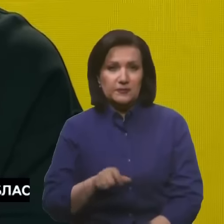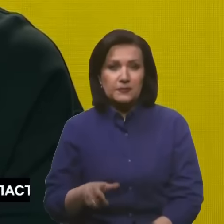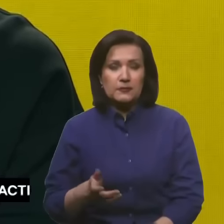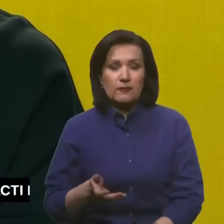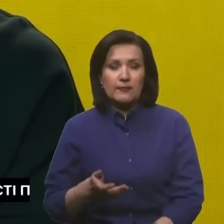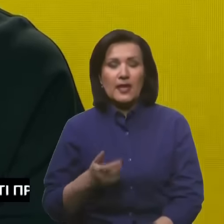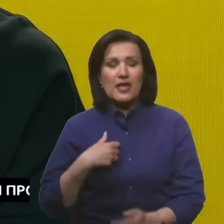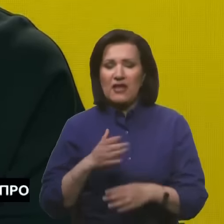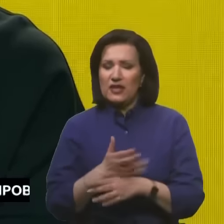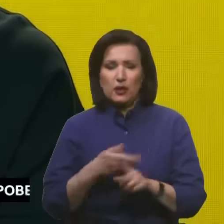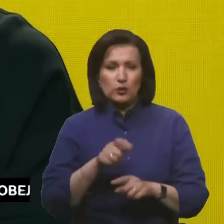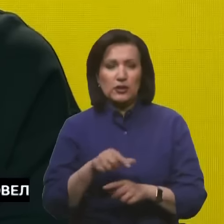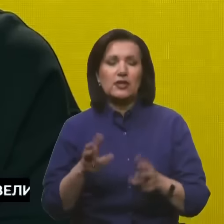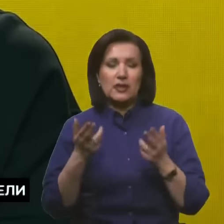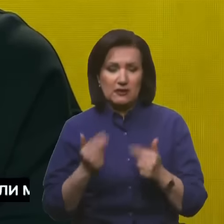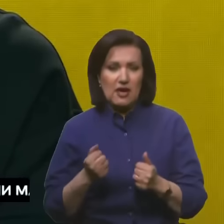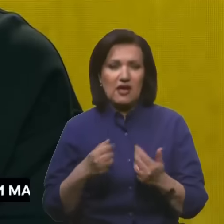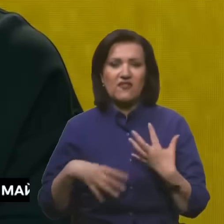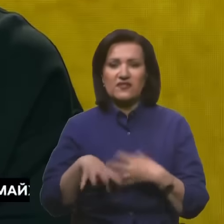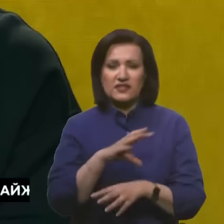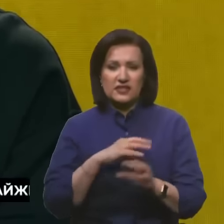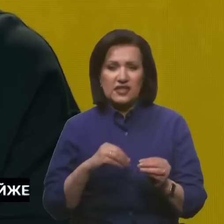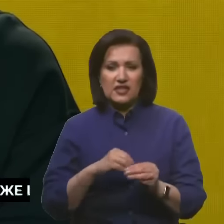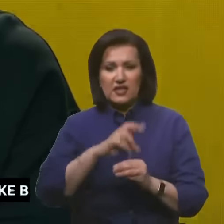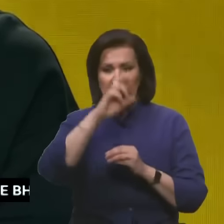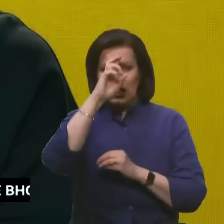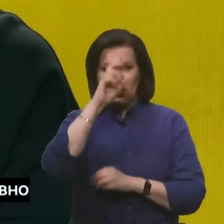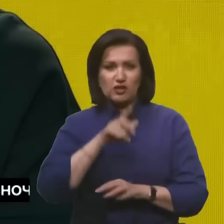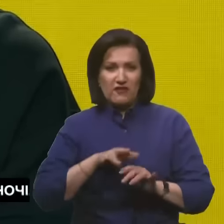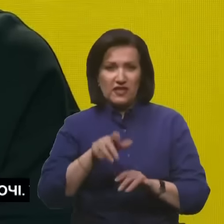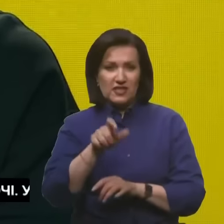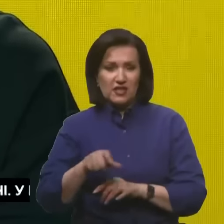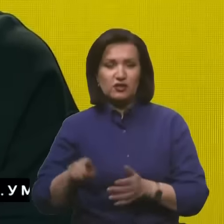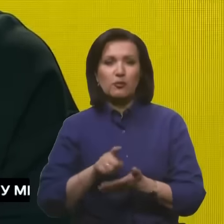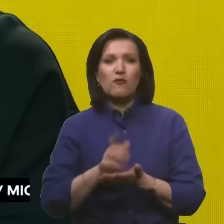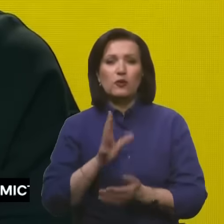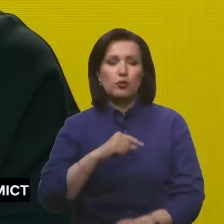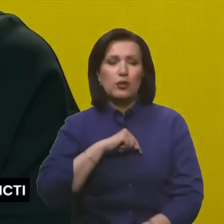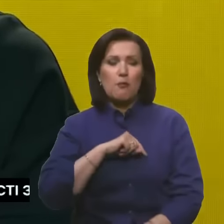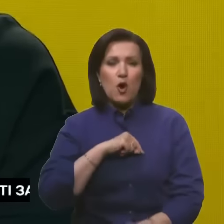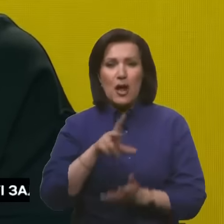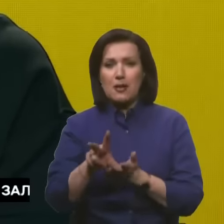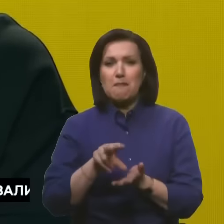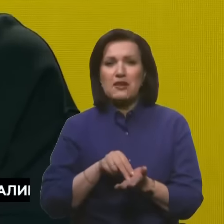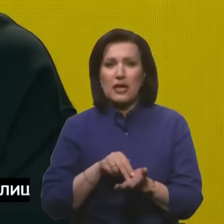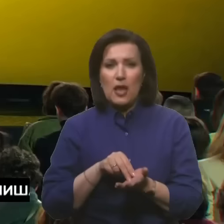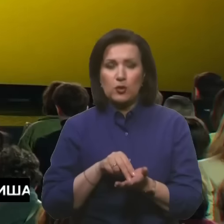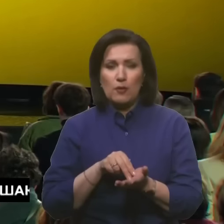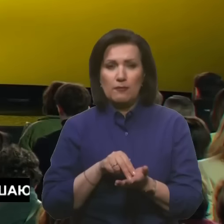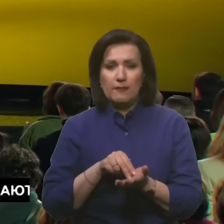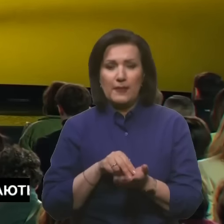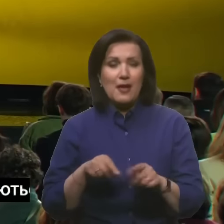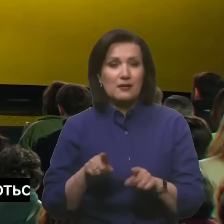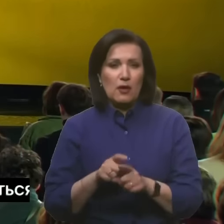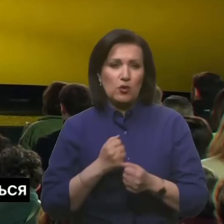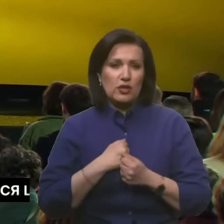так, всі державні діячі повинні бути моральним прикладом.